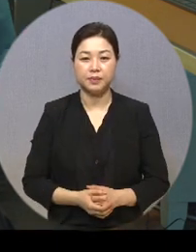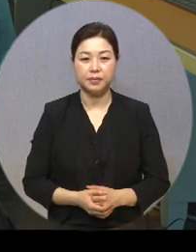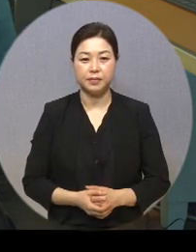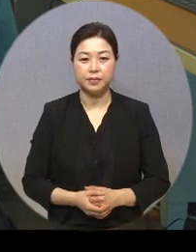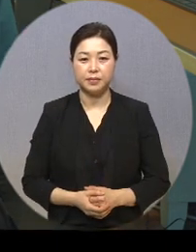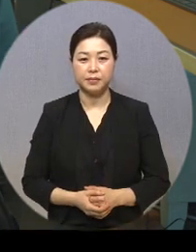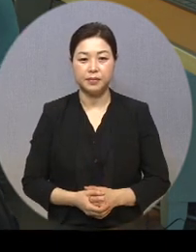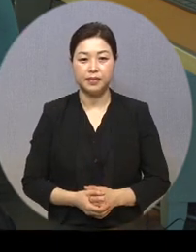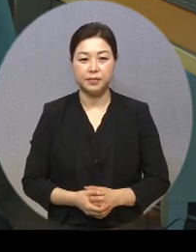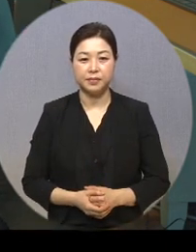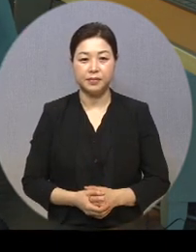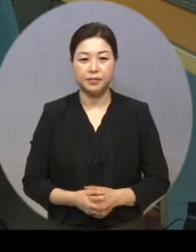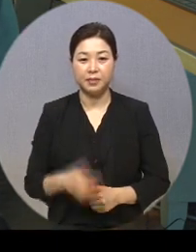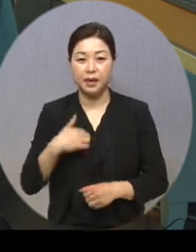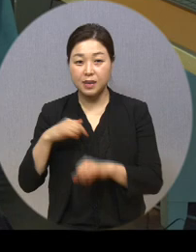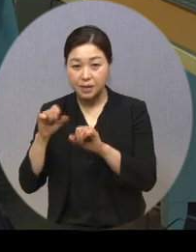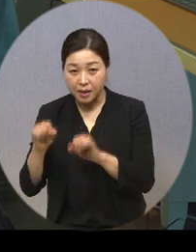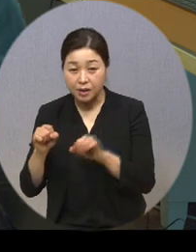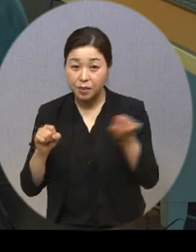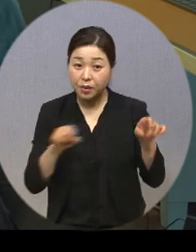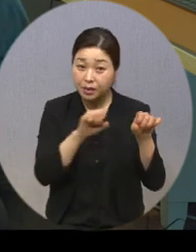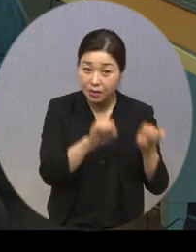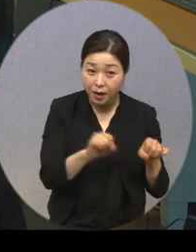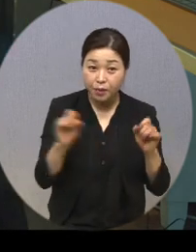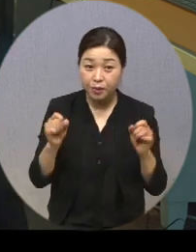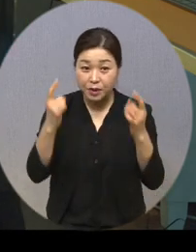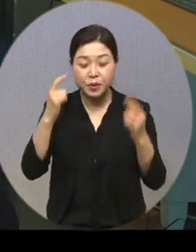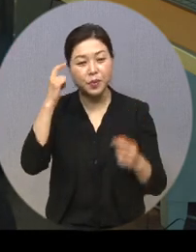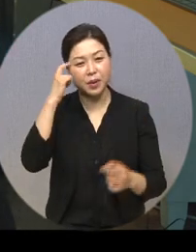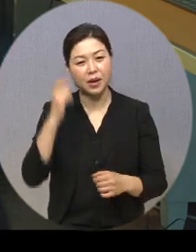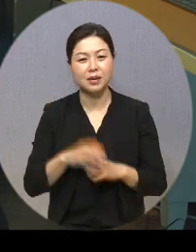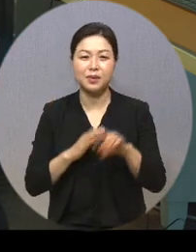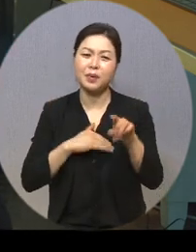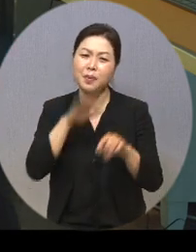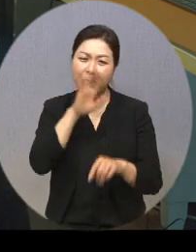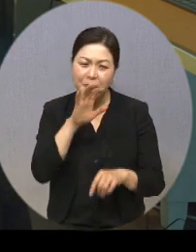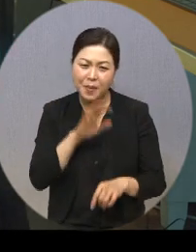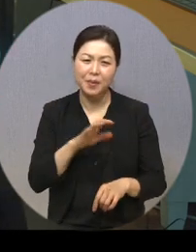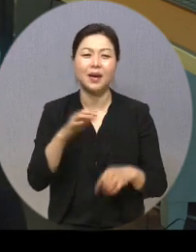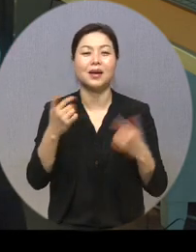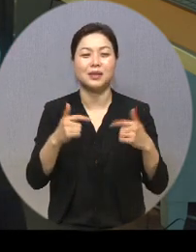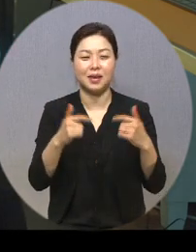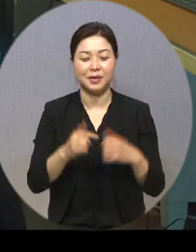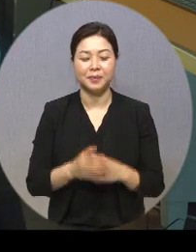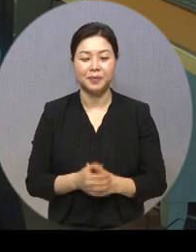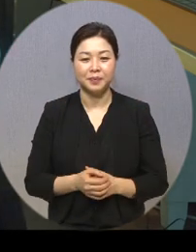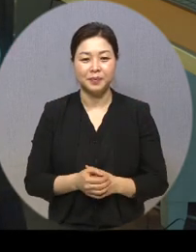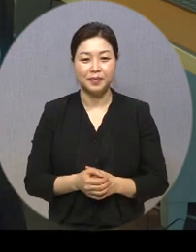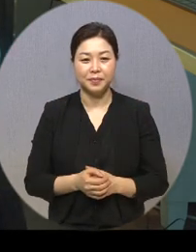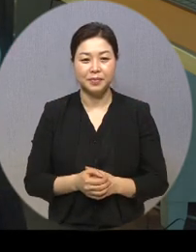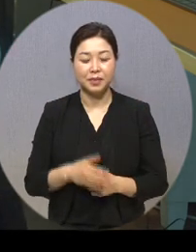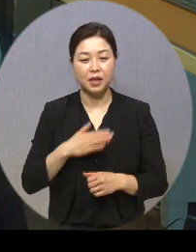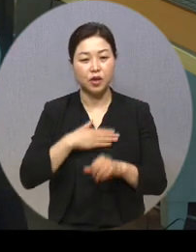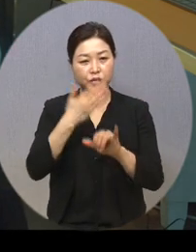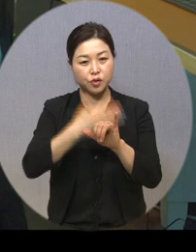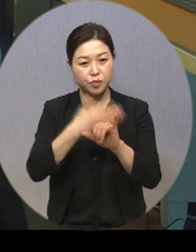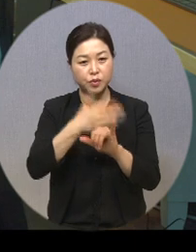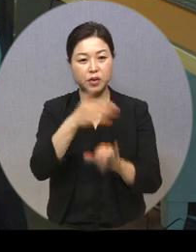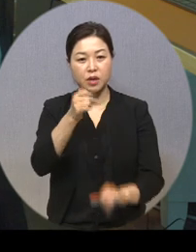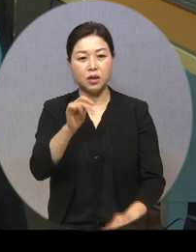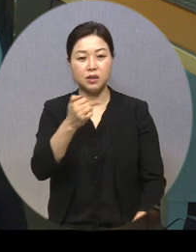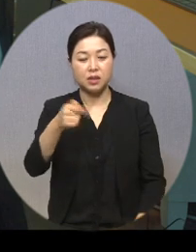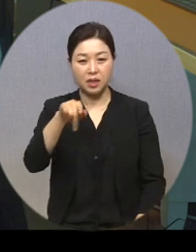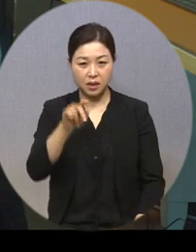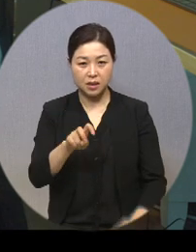제가 인사했는데 왜 같이 인사하시죠? 앵무새라니까요. 우리 한 번 전에 한 번. 아, 저희가 원래 유튜브 현장음으로 활동을 하고 있었는데 제가 또